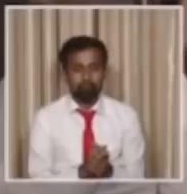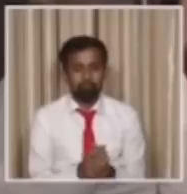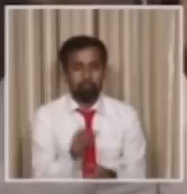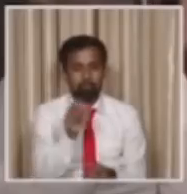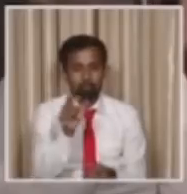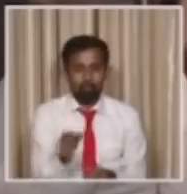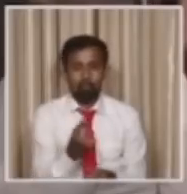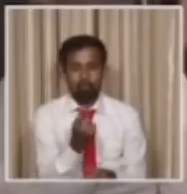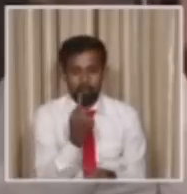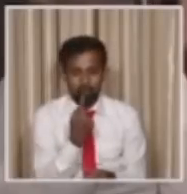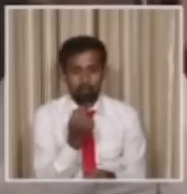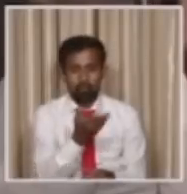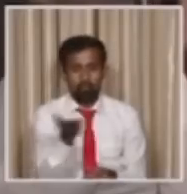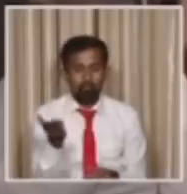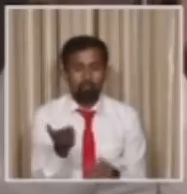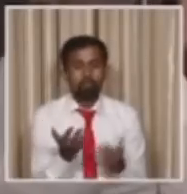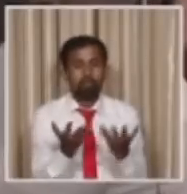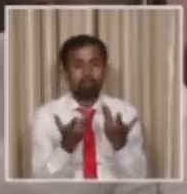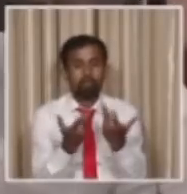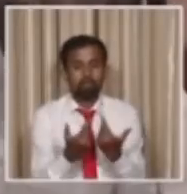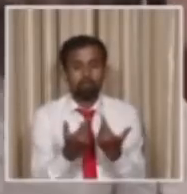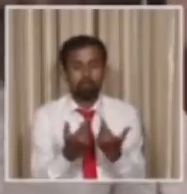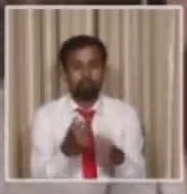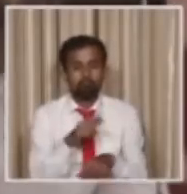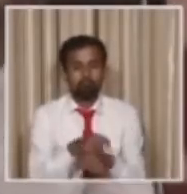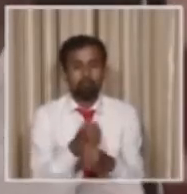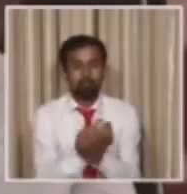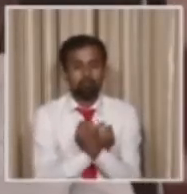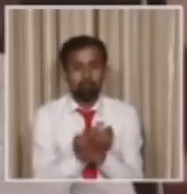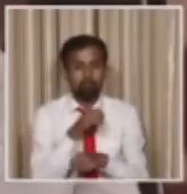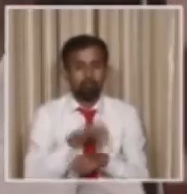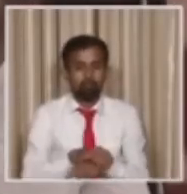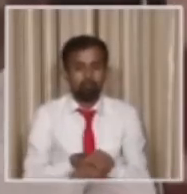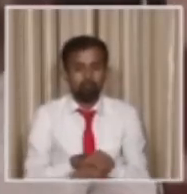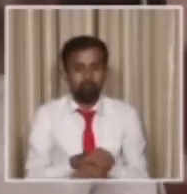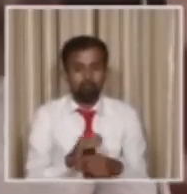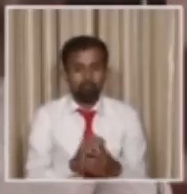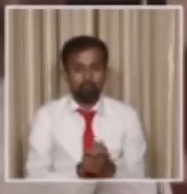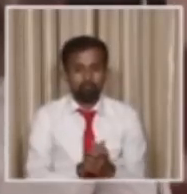ඔබතුමා කියනවාද ඔබතුමා කී දෙනෙක් ඔබතුමා කාලේ අත්අඩංගුවට ගත්තද කියලා?